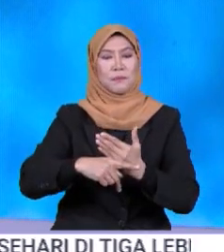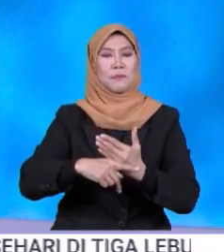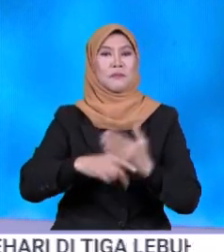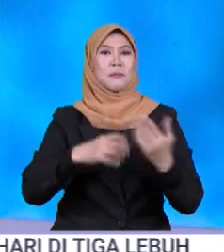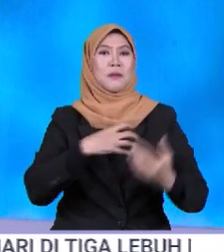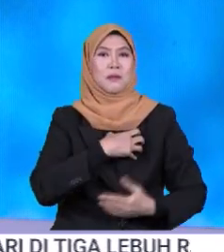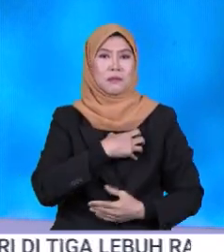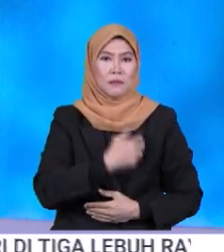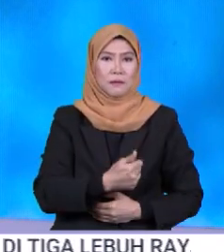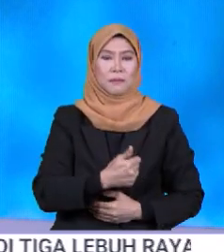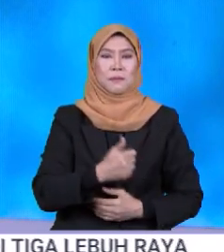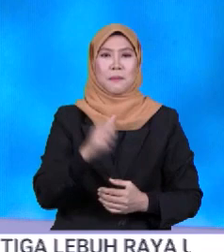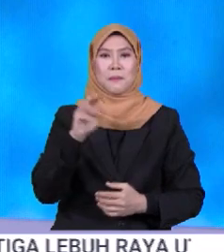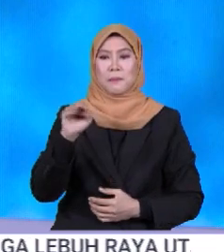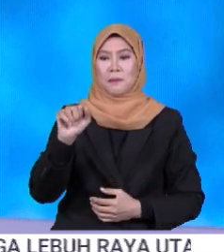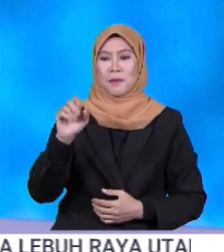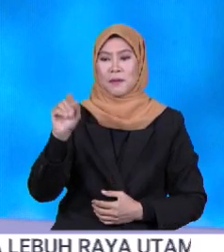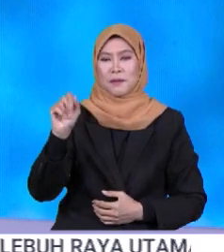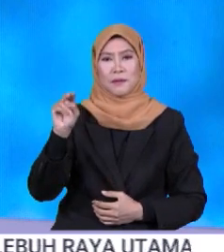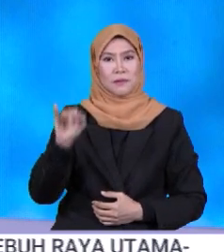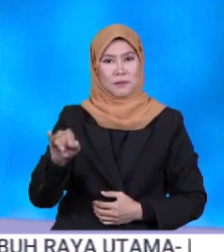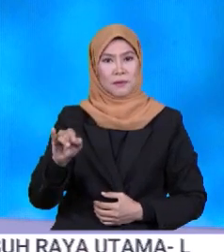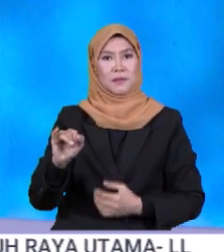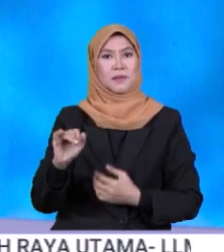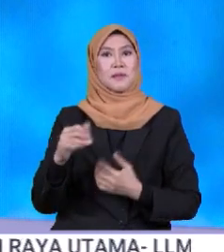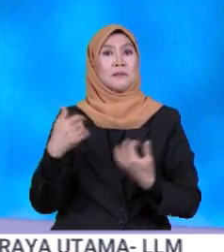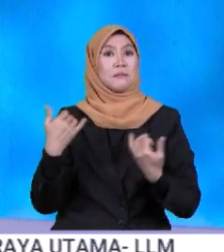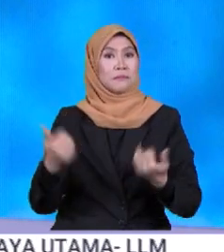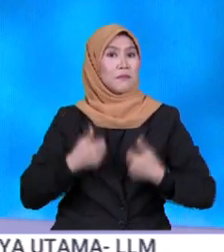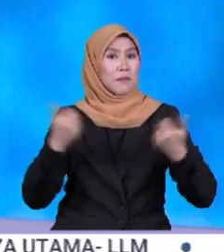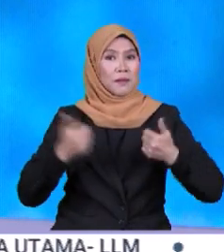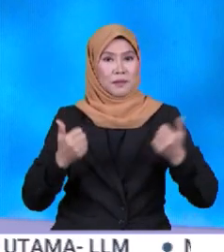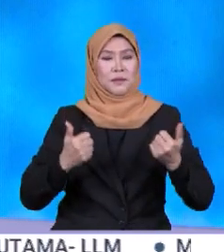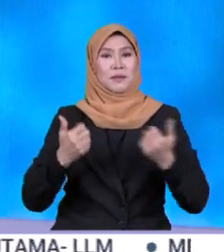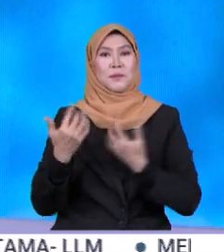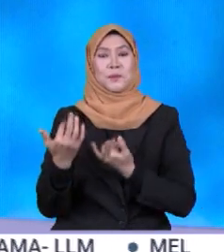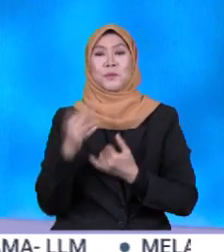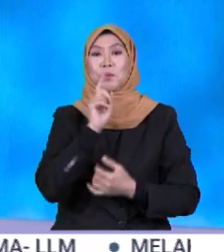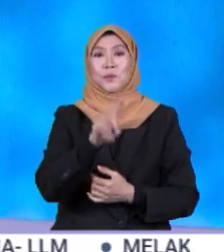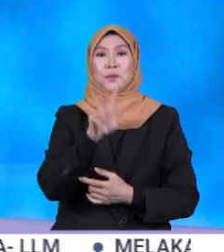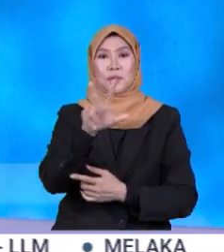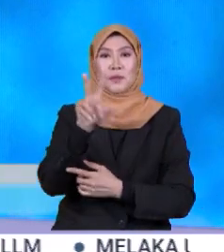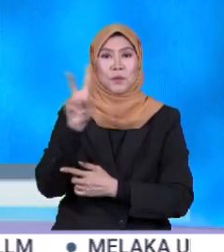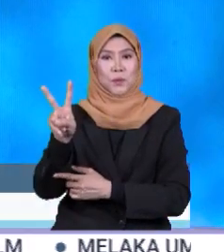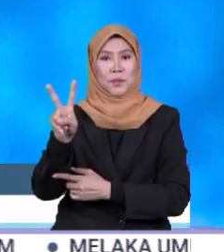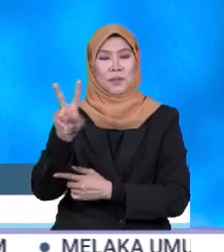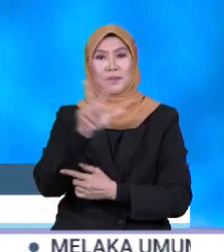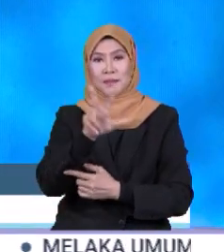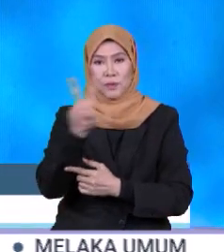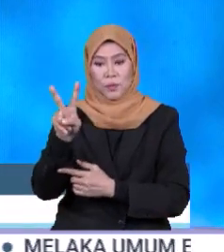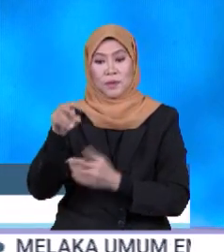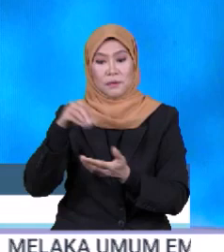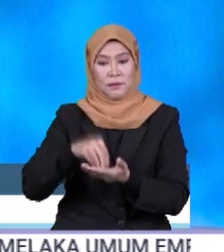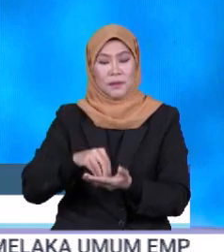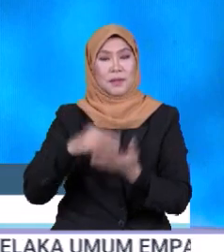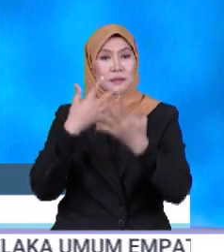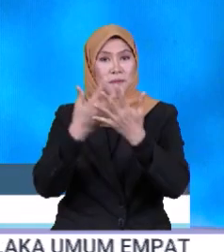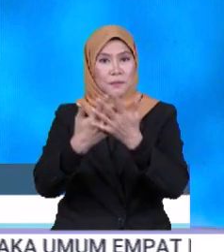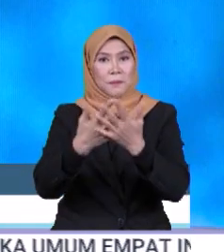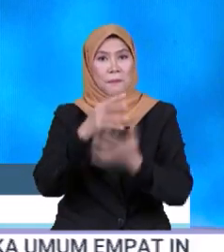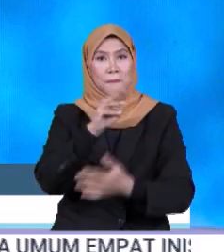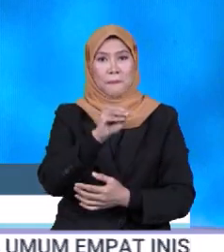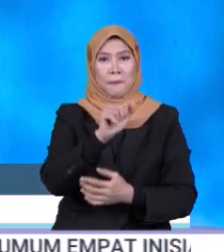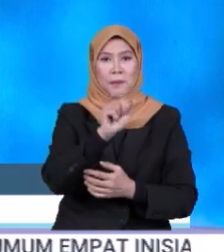Madani. Kepulangan yang dinanti sempena Aidilfitri bermula semalam. Daripada jumlah itu, 32 di institusi penjara Marang, manakala